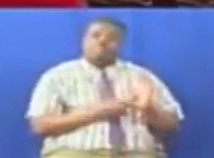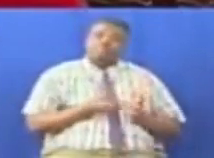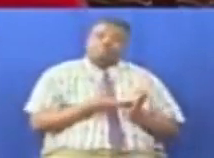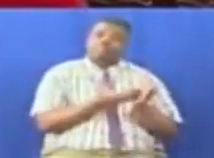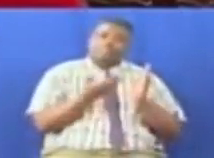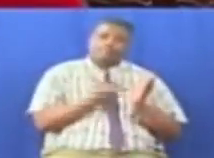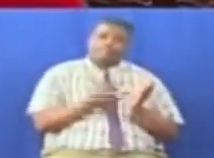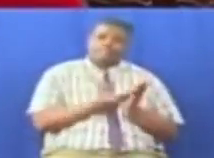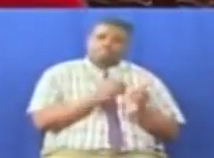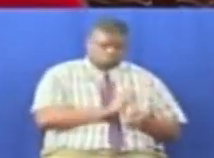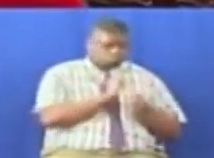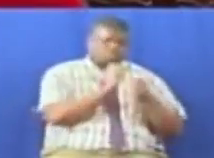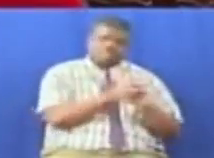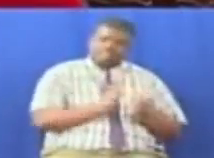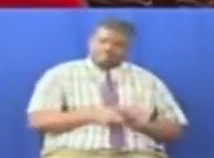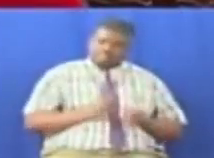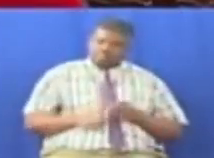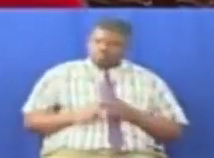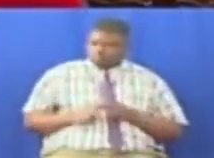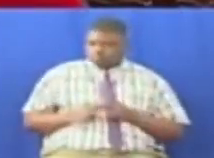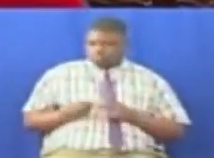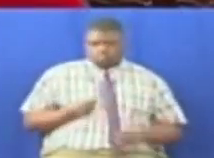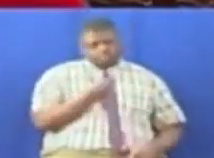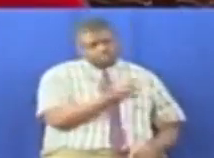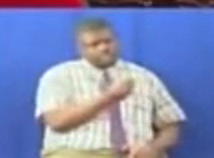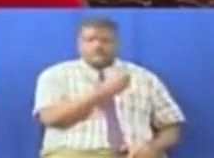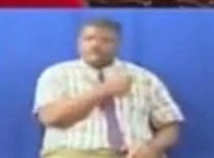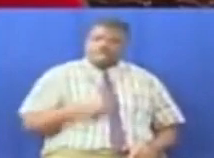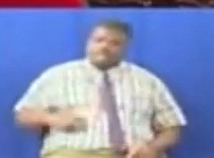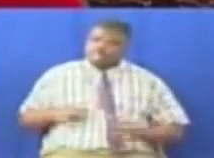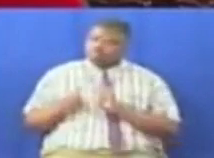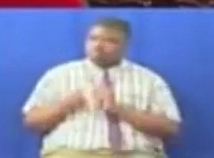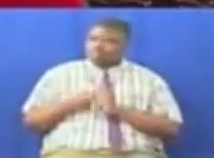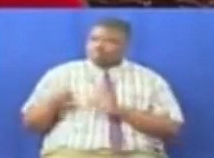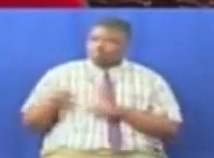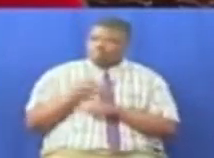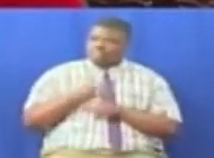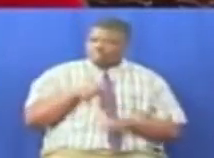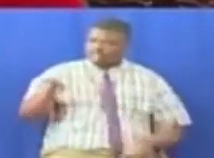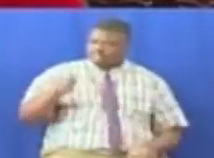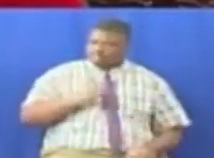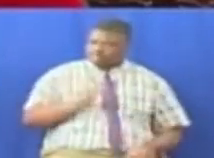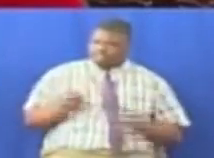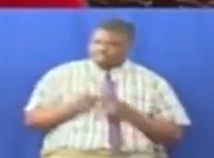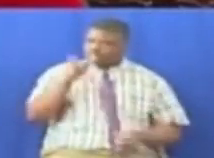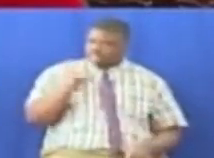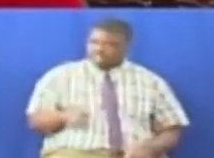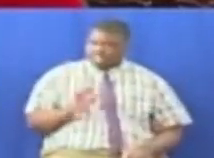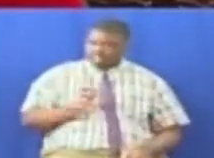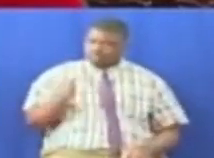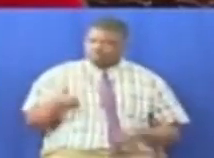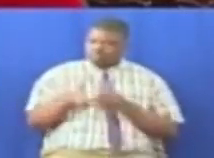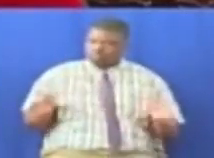mapendekezo marekebisho katika kifungu cha 6 ili mashauri dhidi ya rais kwa mambo anayodaiwa kuyatenda yeye binafsi kama raia na ambayo yameruhusiwa kufunguliwa